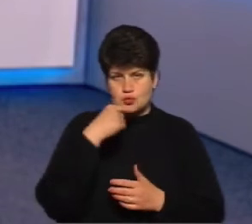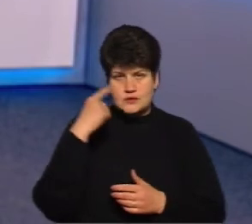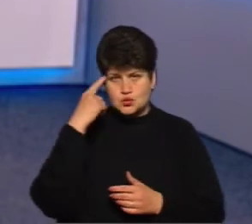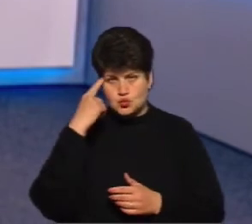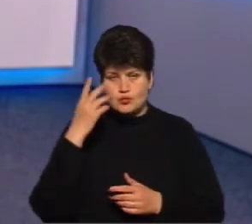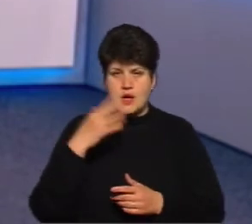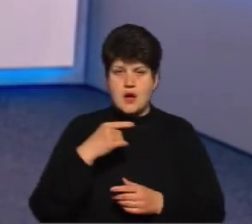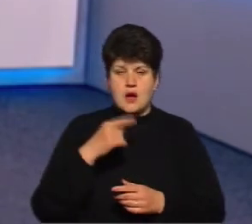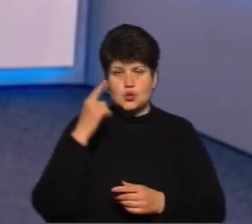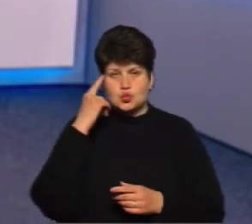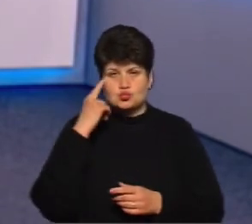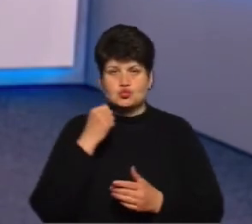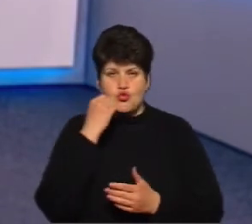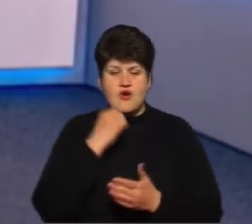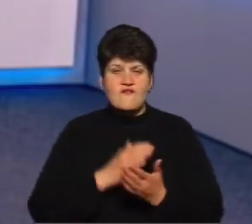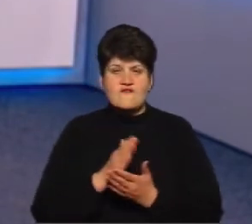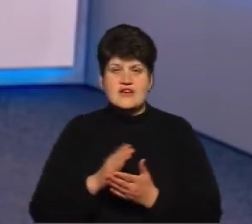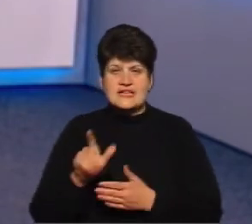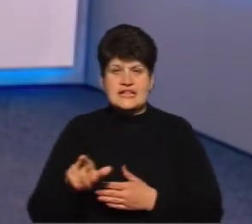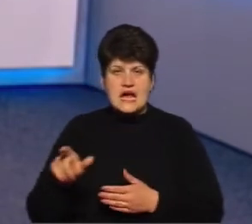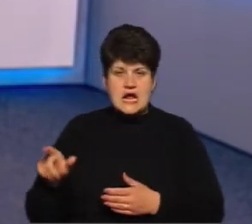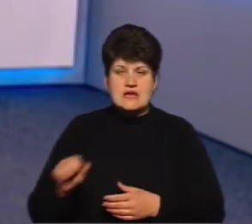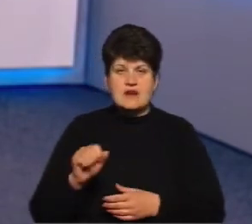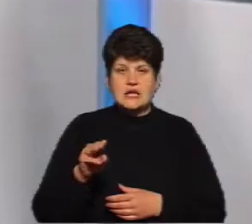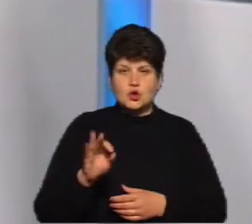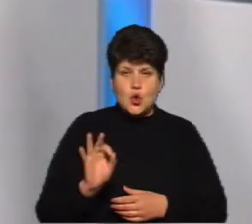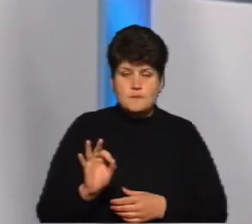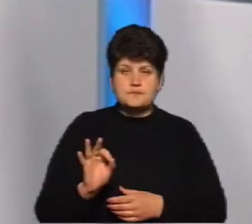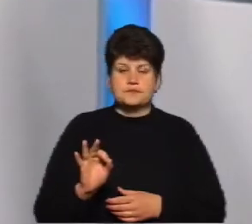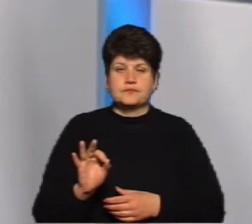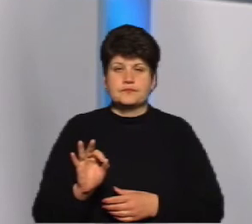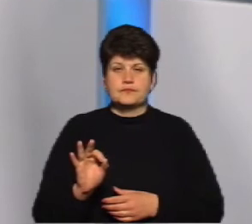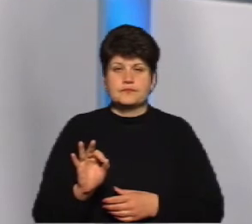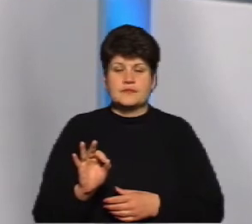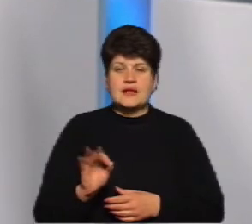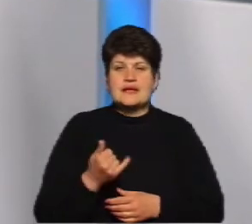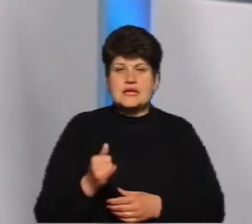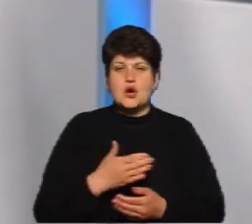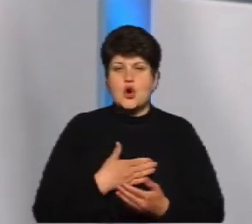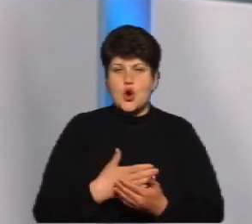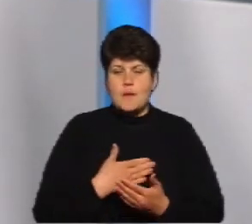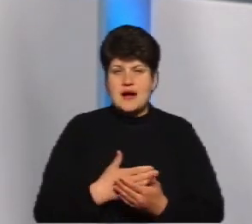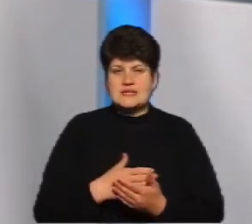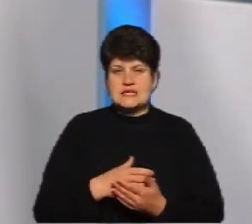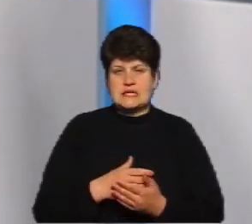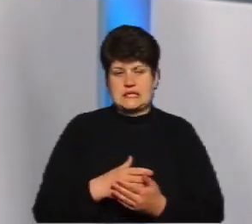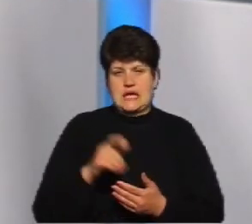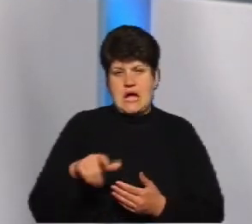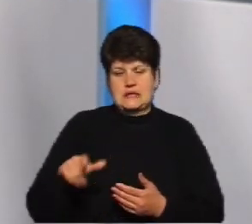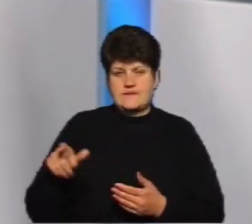ветеранів АТО і просто громадських активістів, які небайдужі до долі